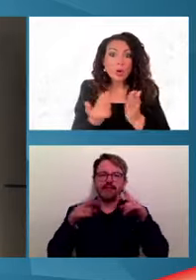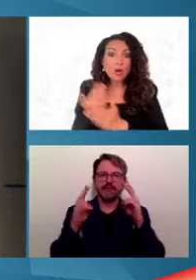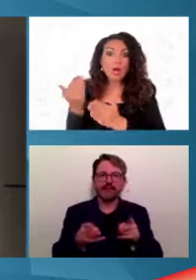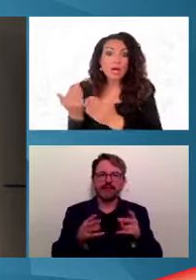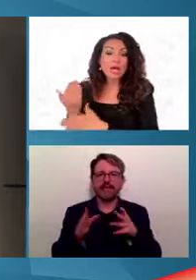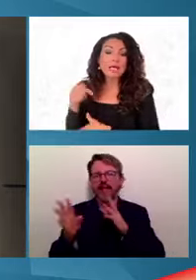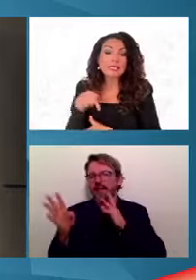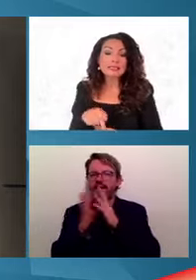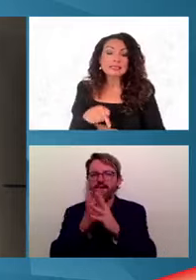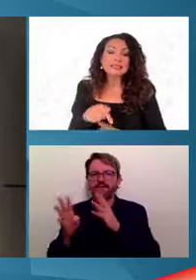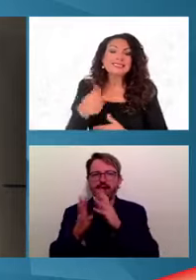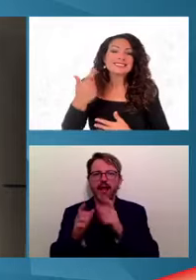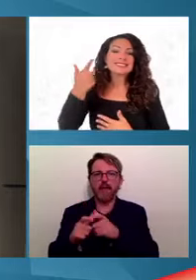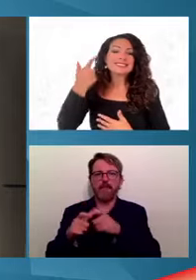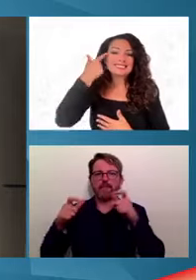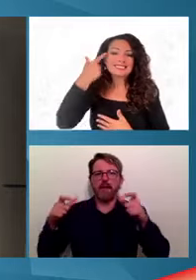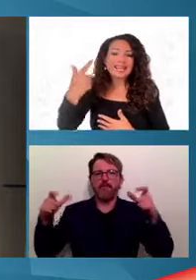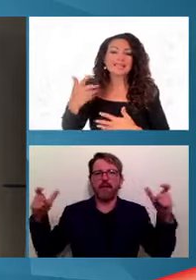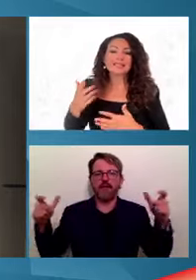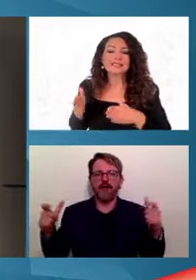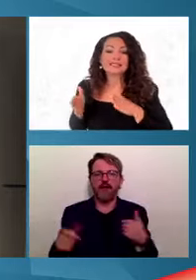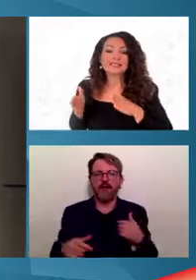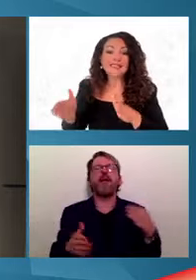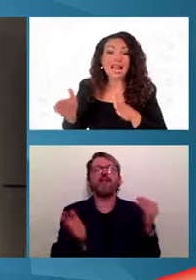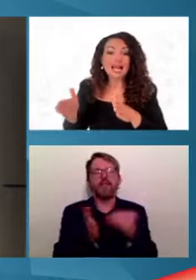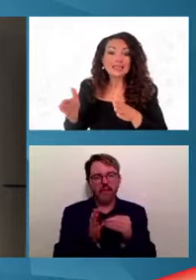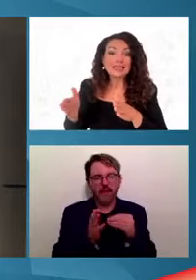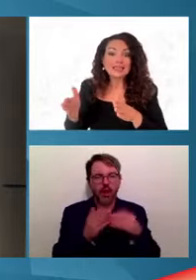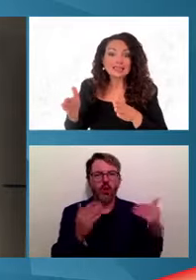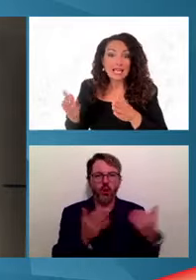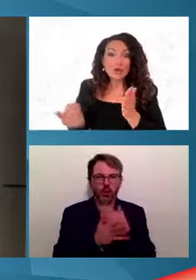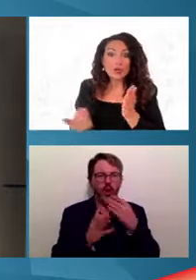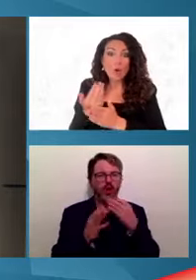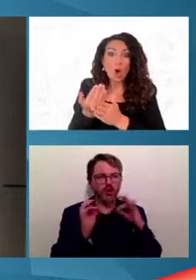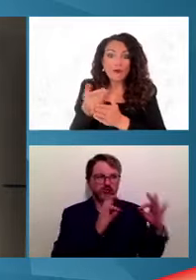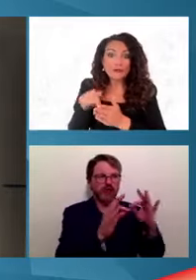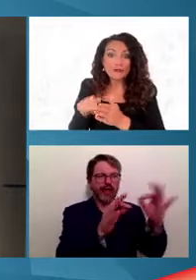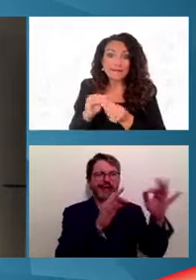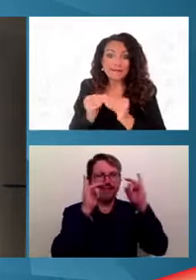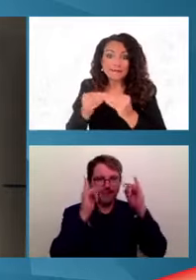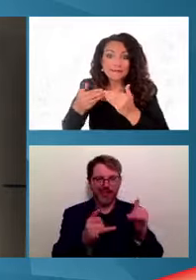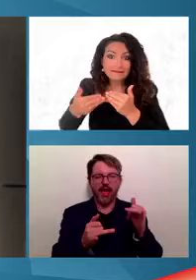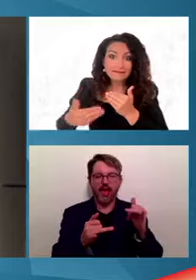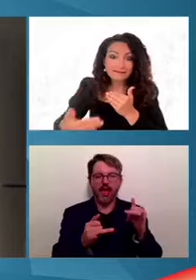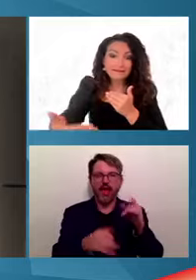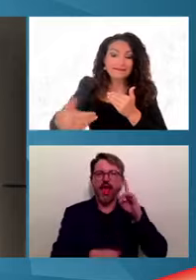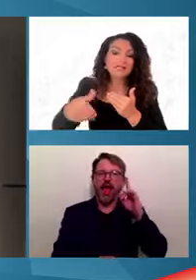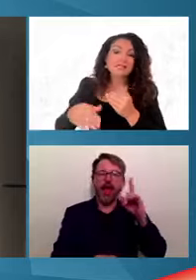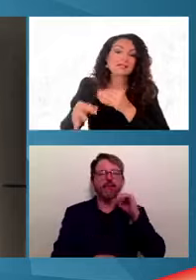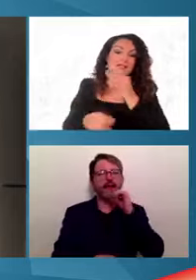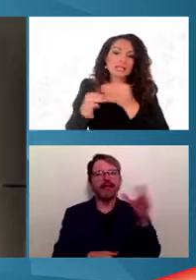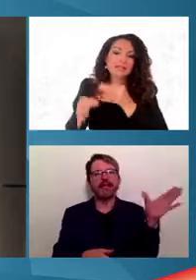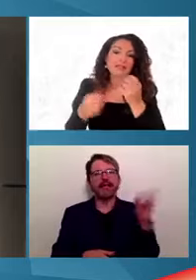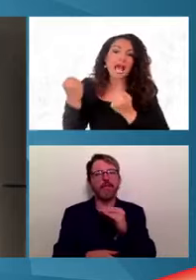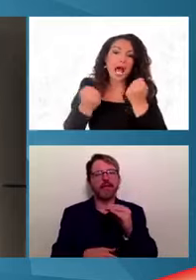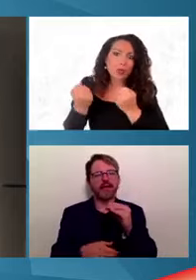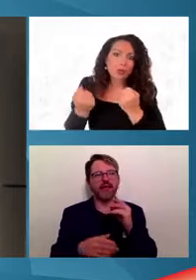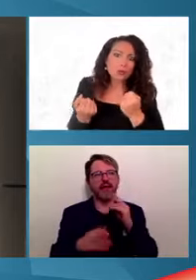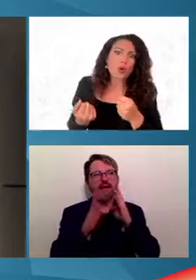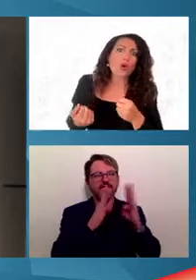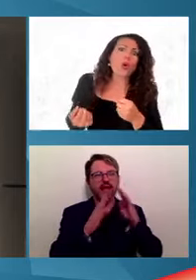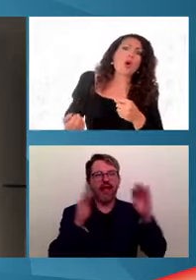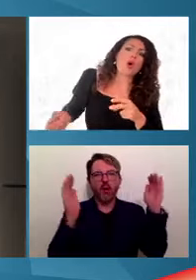eventuell sogar noch vergrößern. Wir brauchen natürlich neue Straßen für die Lebensqualität und die Resilienz der Infrastruktur, aber nicht um Verkehr zu reduzieren. Also die Antwort